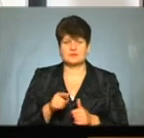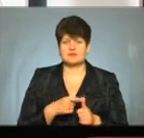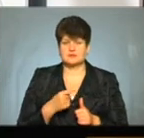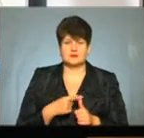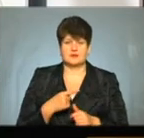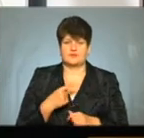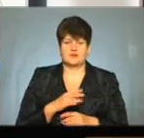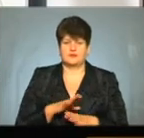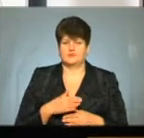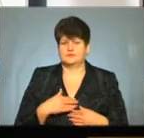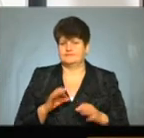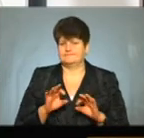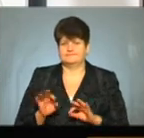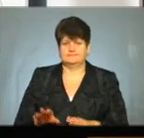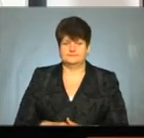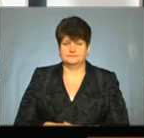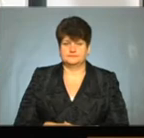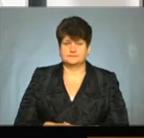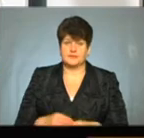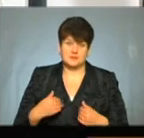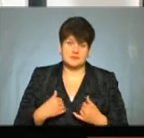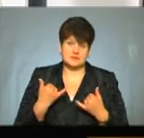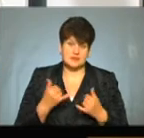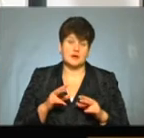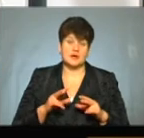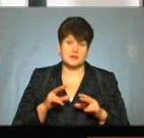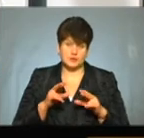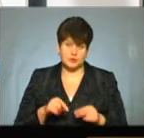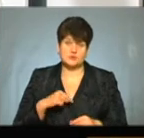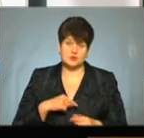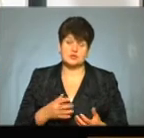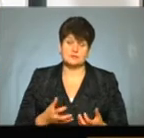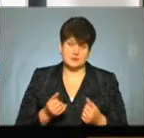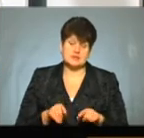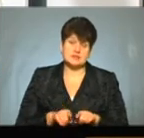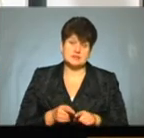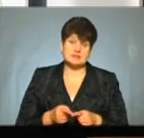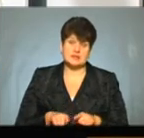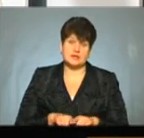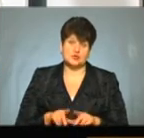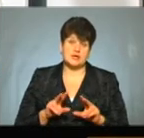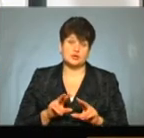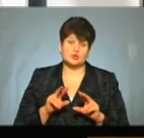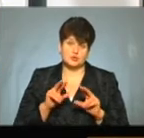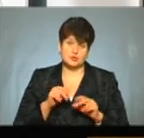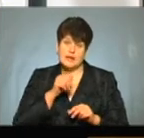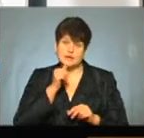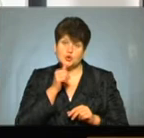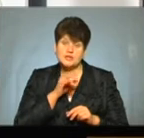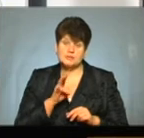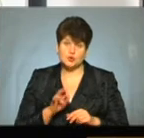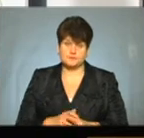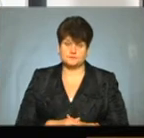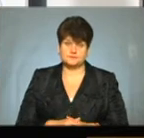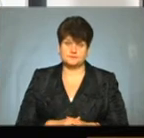нічого ніде не розповідати. Ми якраз гарантуємо. І психологічна підтримка – це теж анонімно. Тому він є психолог.